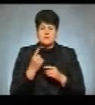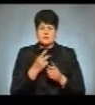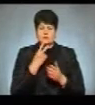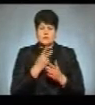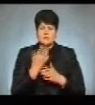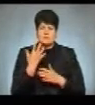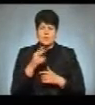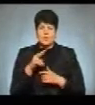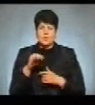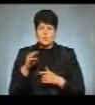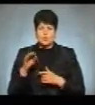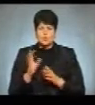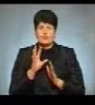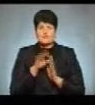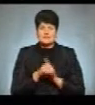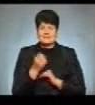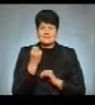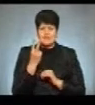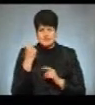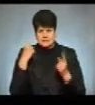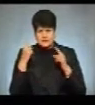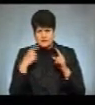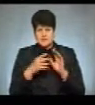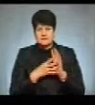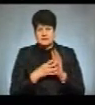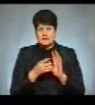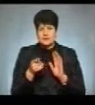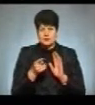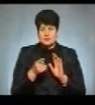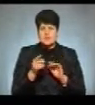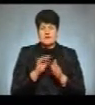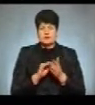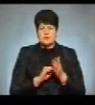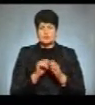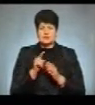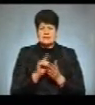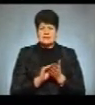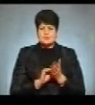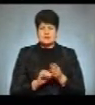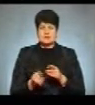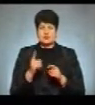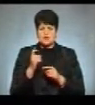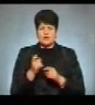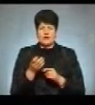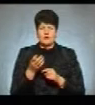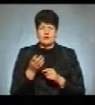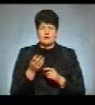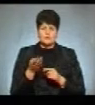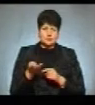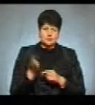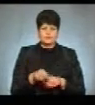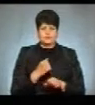репрезентували 5 лютого, до нього увійшли 12 творів 9 тернопільських авторів. Тоді записали також 100 дисків, каже Оксана